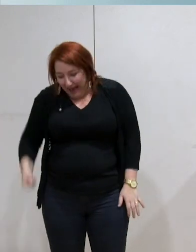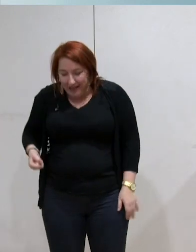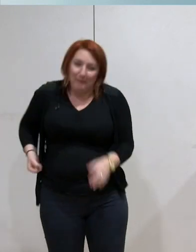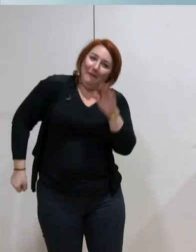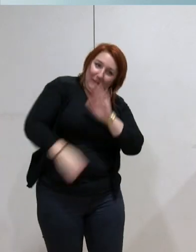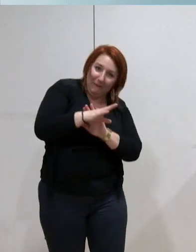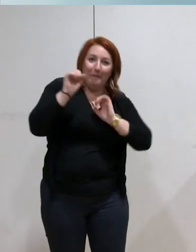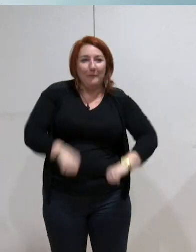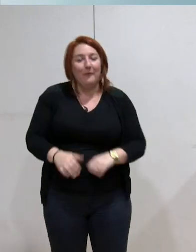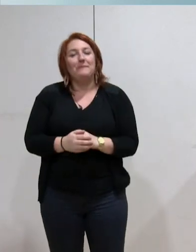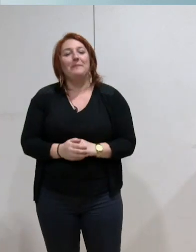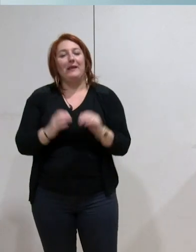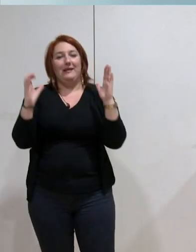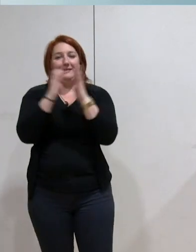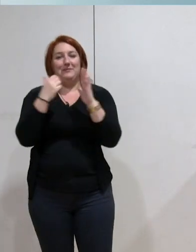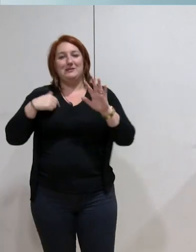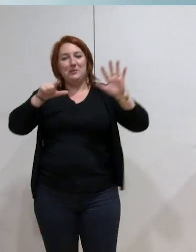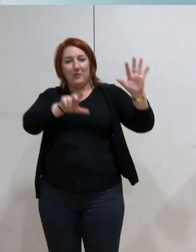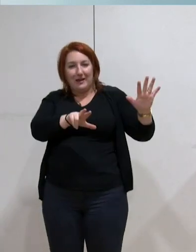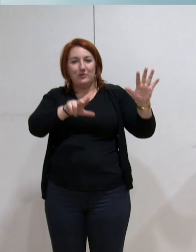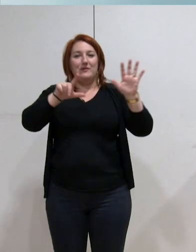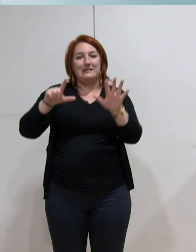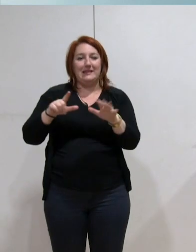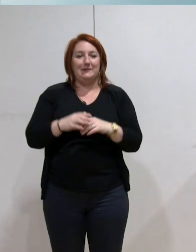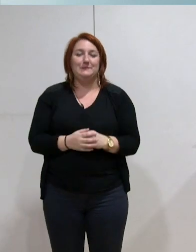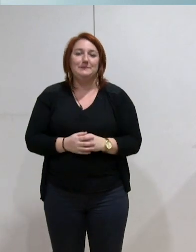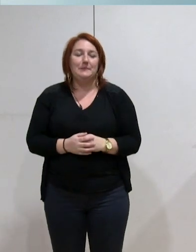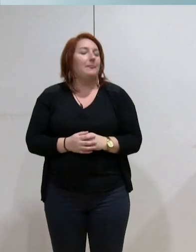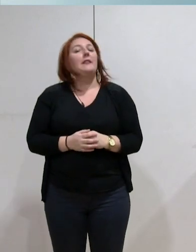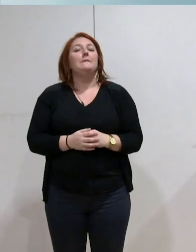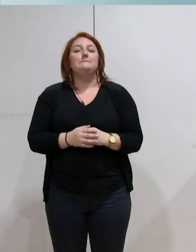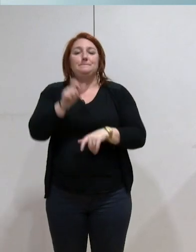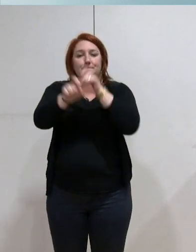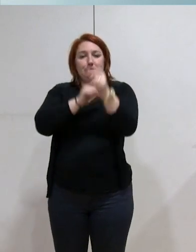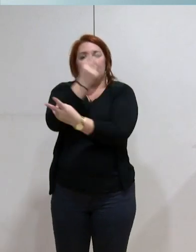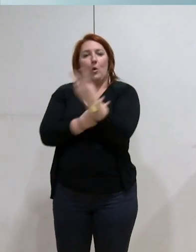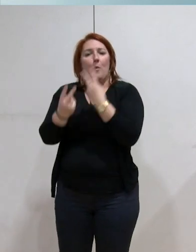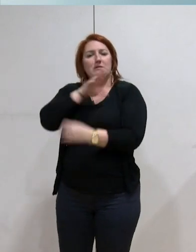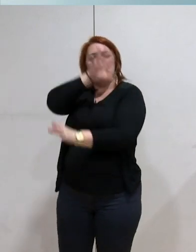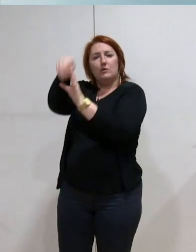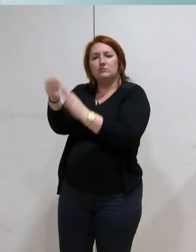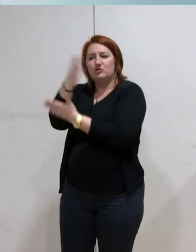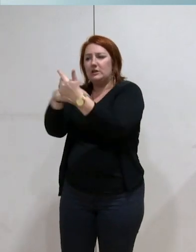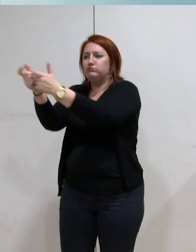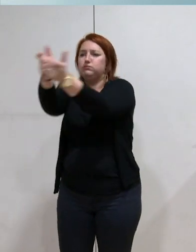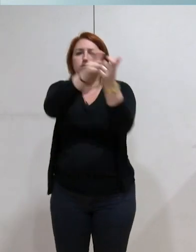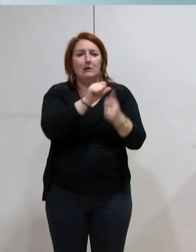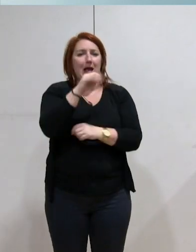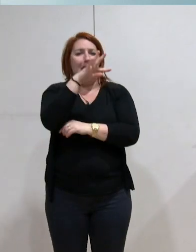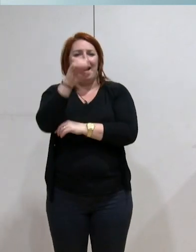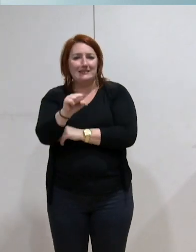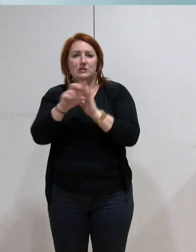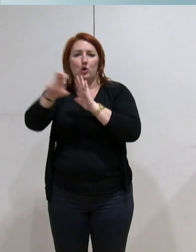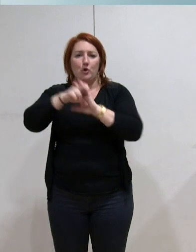cartable délibération 87 la désignation des représentants au sein de divers organismes actis Grenoble